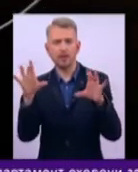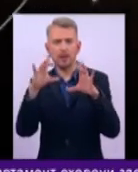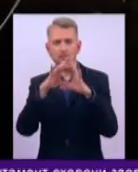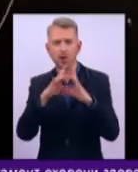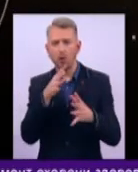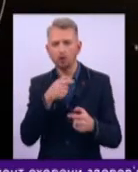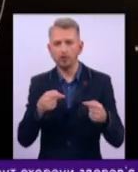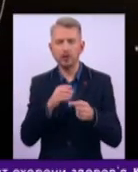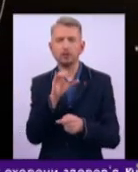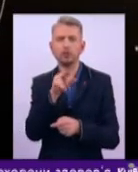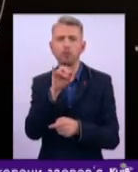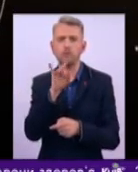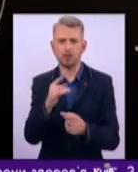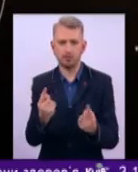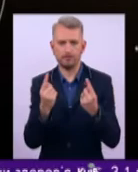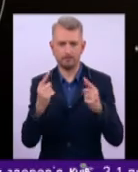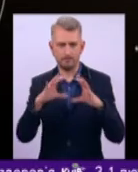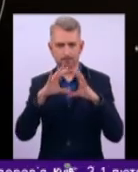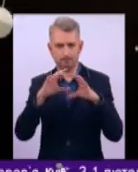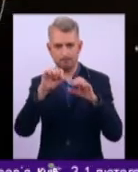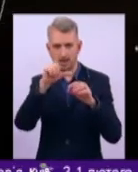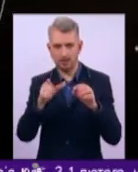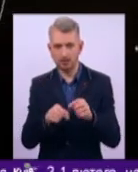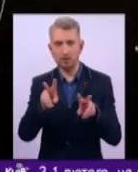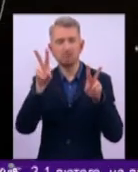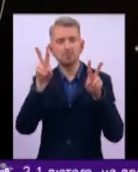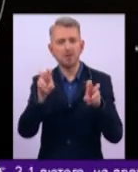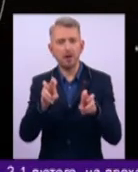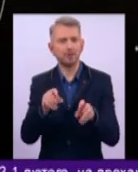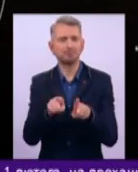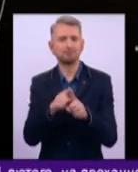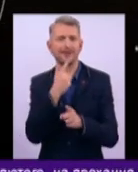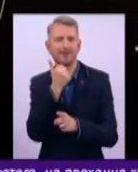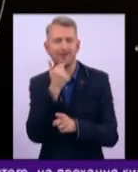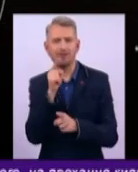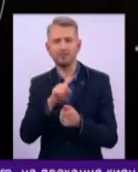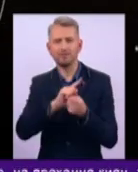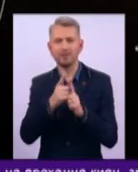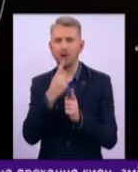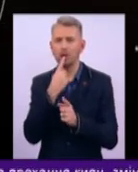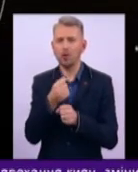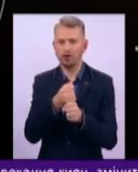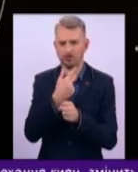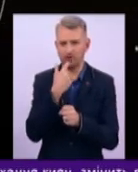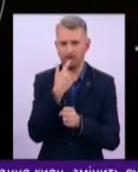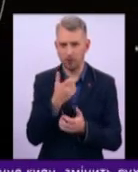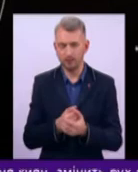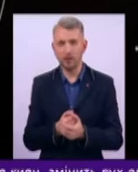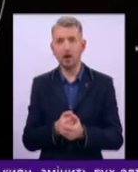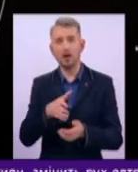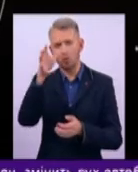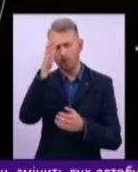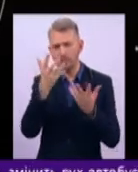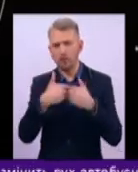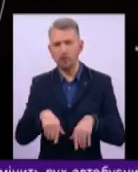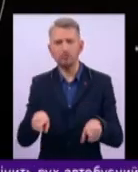супермісяцем. Вчені НАСА охрестили це явище кривавим, бо коли тінь Землі накриває місяць, він стає коричнево-червоним. Науковці порахували, що наступного разу